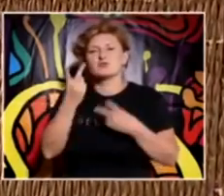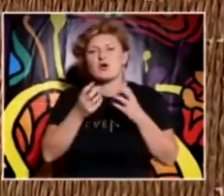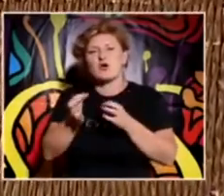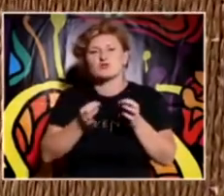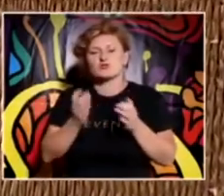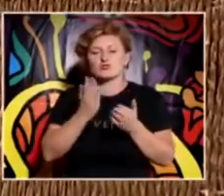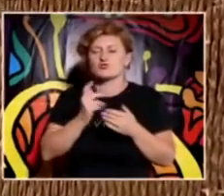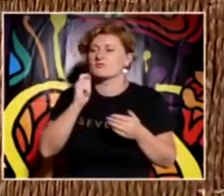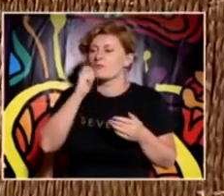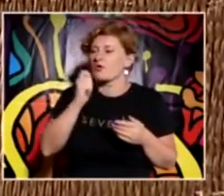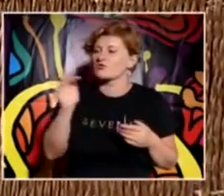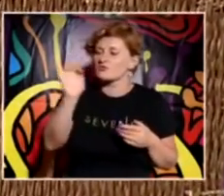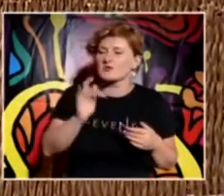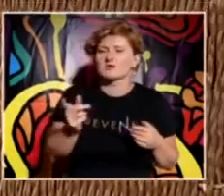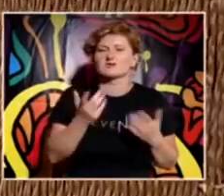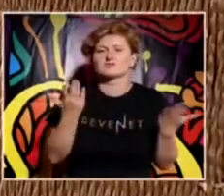będąc w podróży?